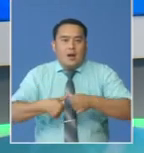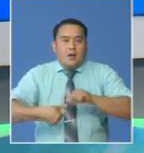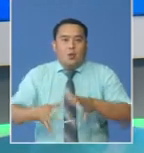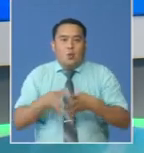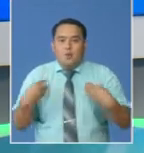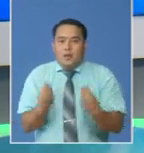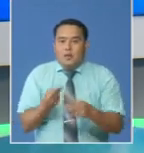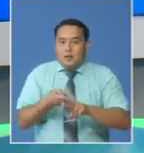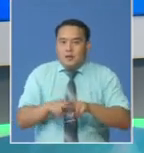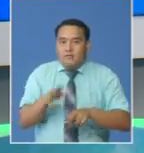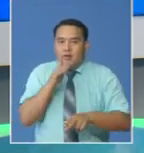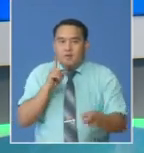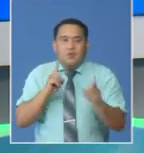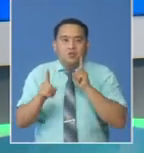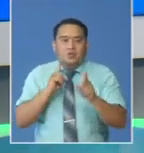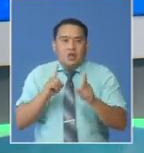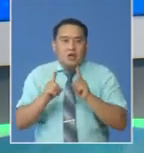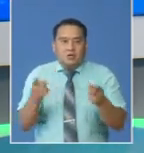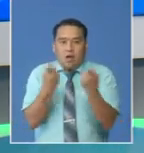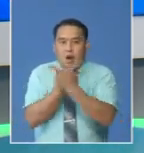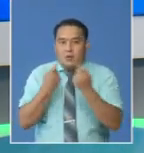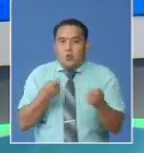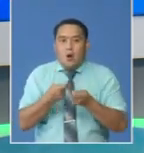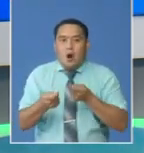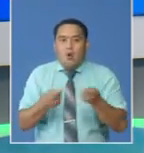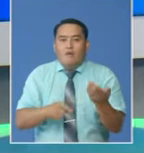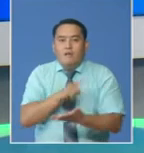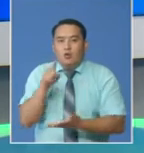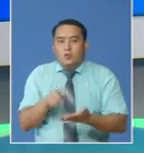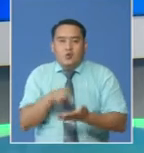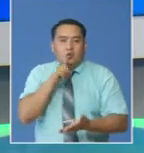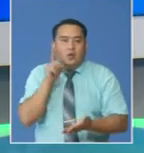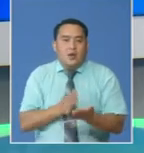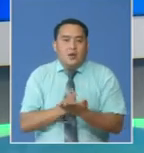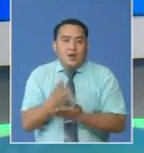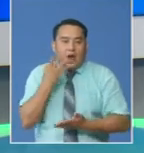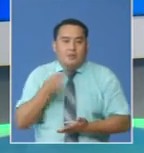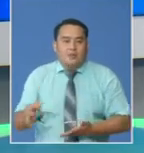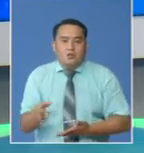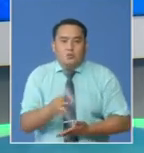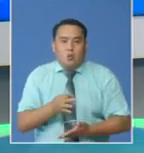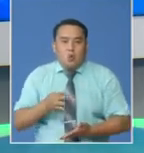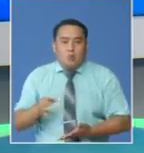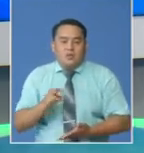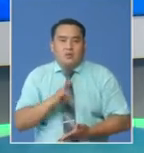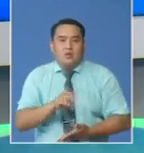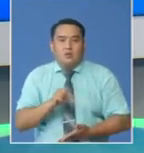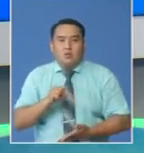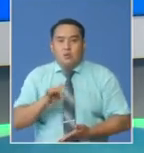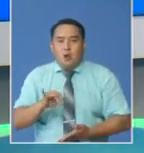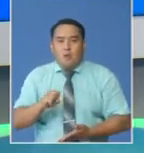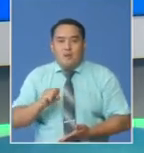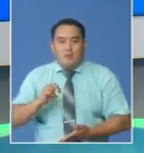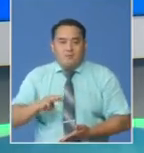отбасы». Об этом во время брифинга в СЦК сообщил руководитель управления по вопросам молодежной политики Алматинской области